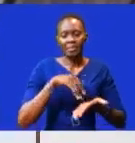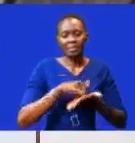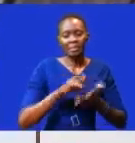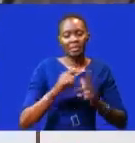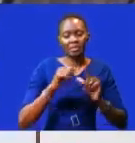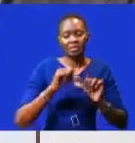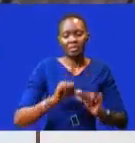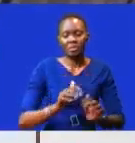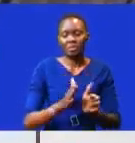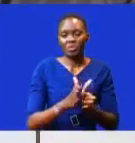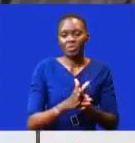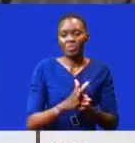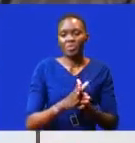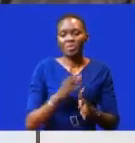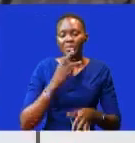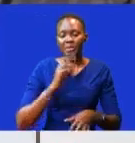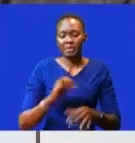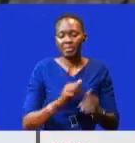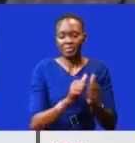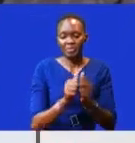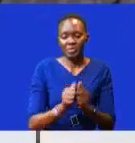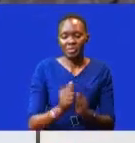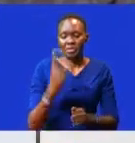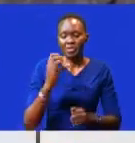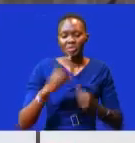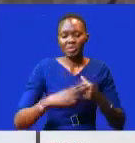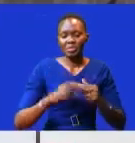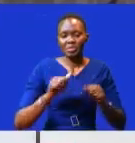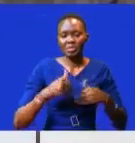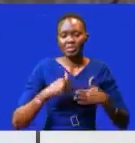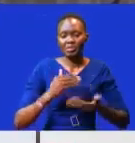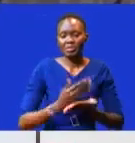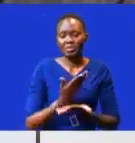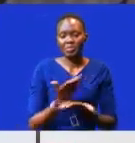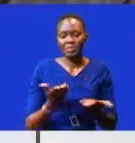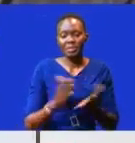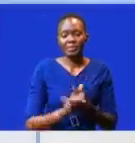wamove kamoro achiel makacho 27 gimoro ma wanyalo kete mesa dong kamano